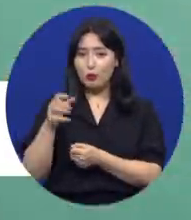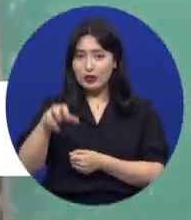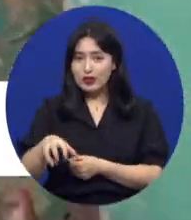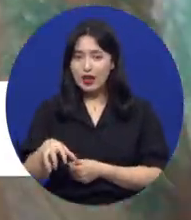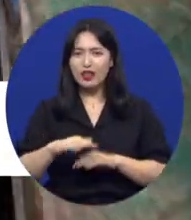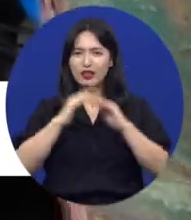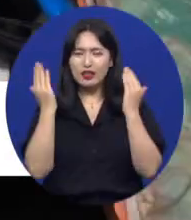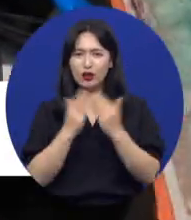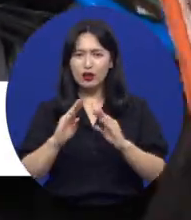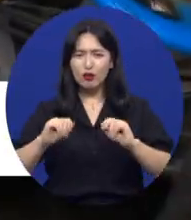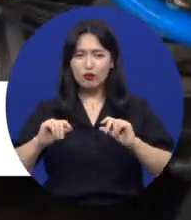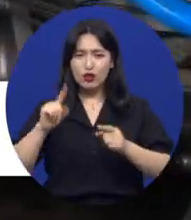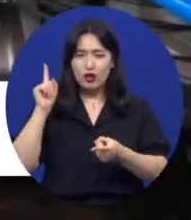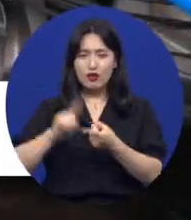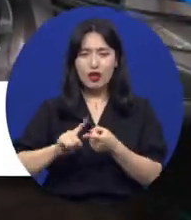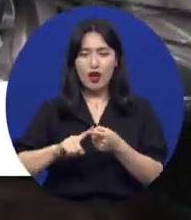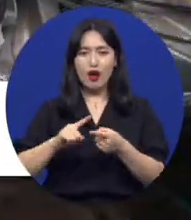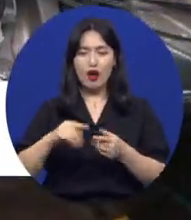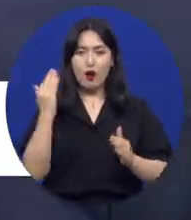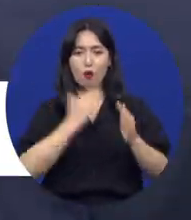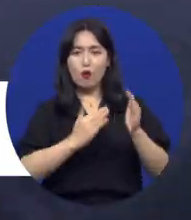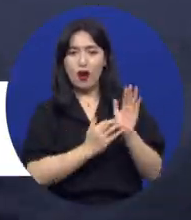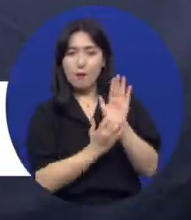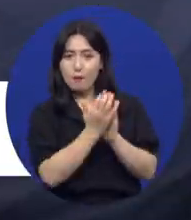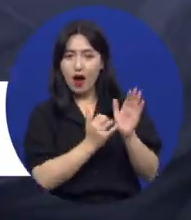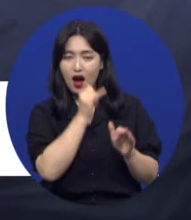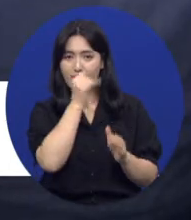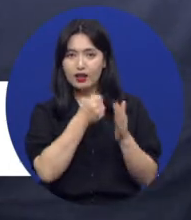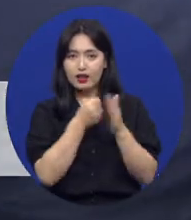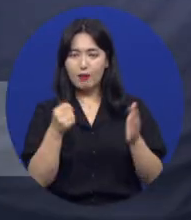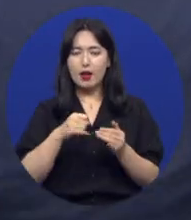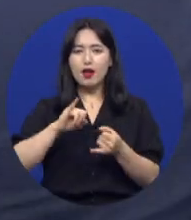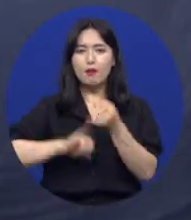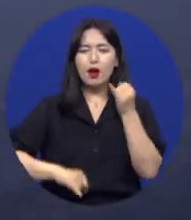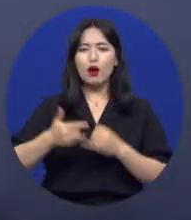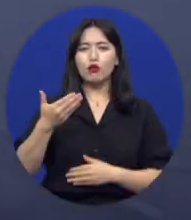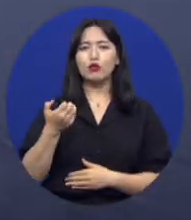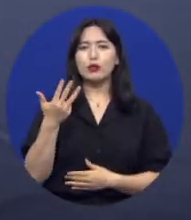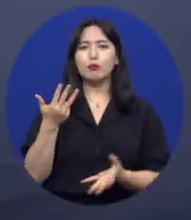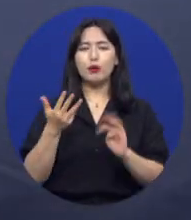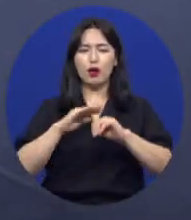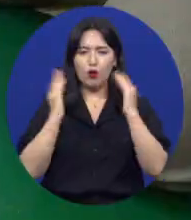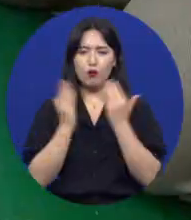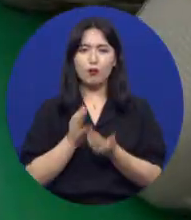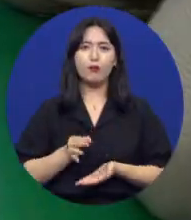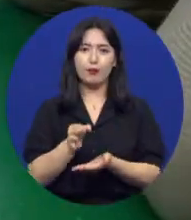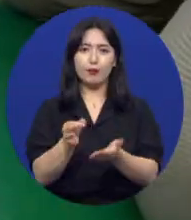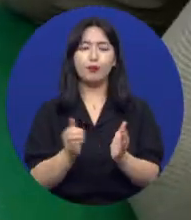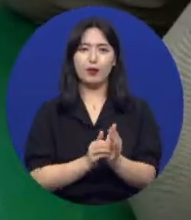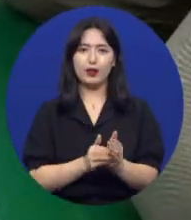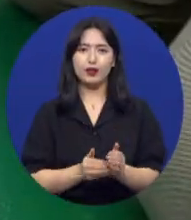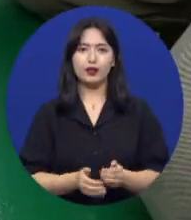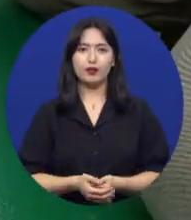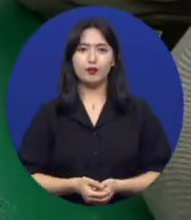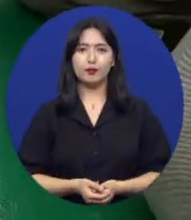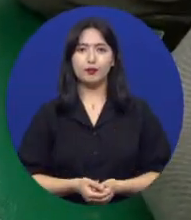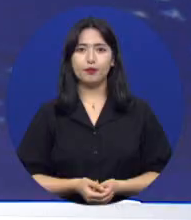전체 부지에 대한 공매 가 진행되자 밀린 세금 98억 원 의 최근 왔나 패 씁니다